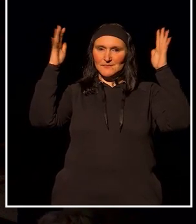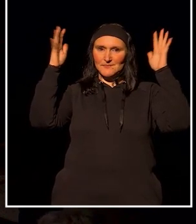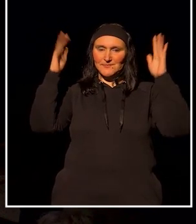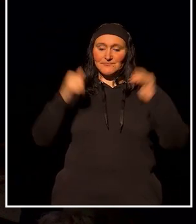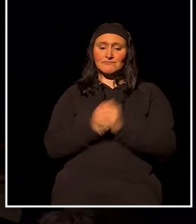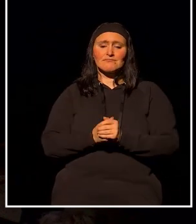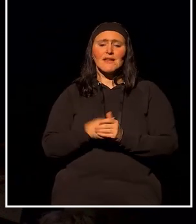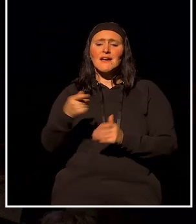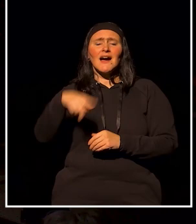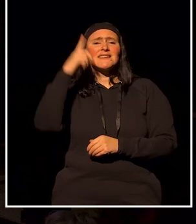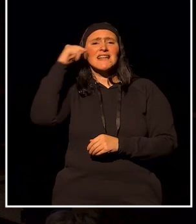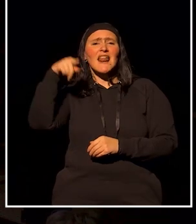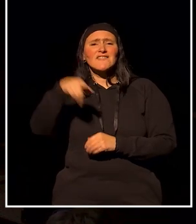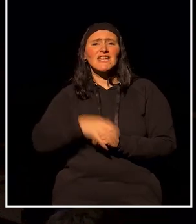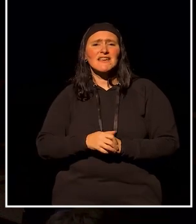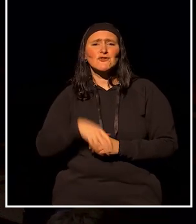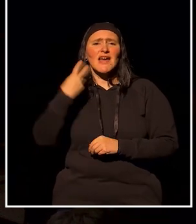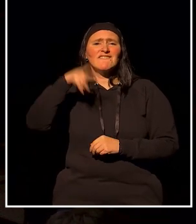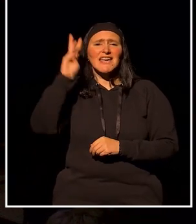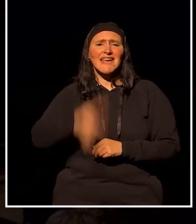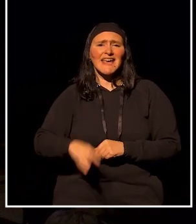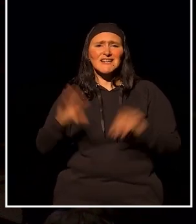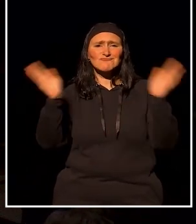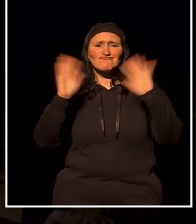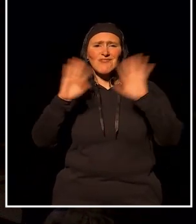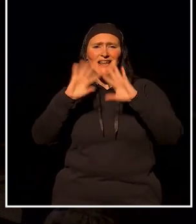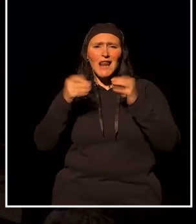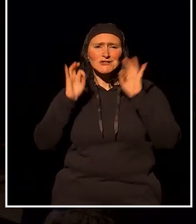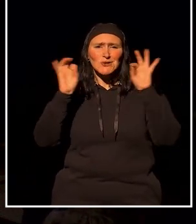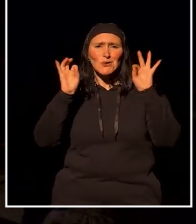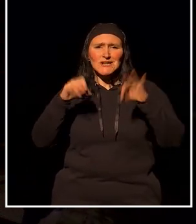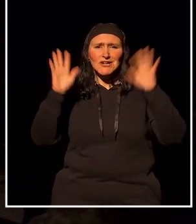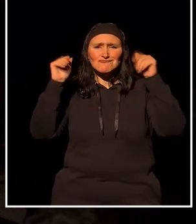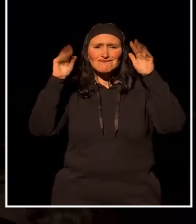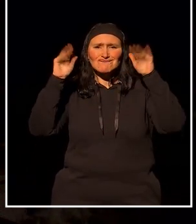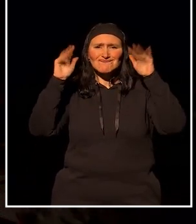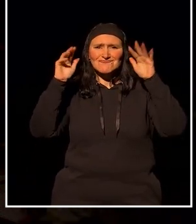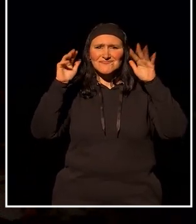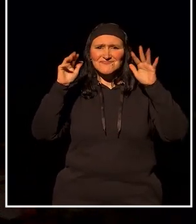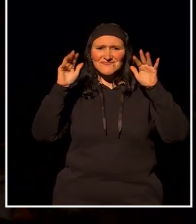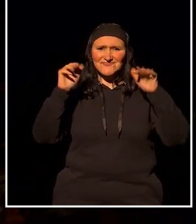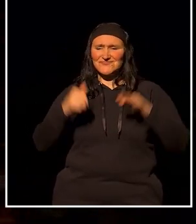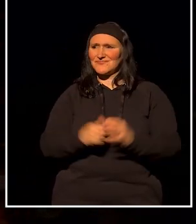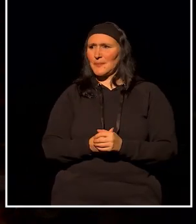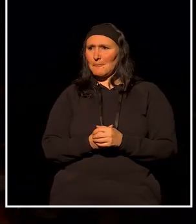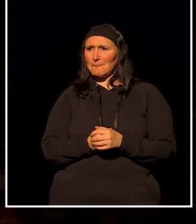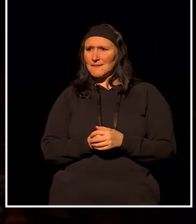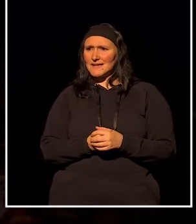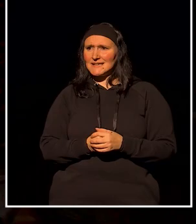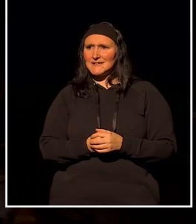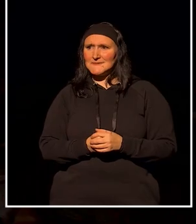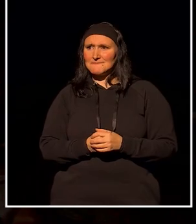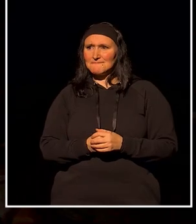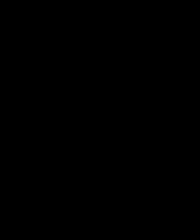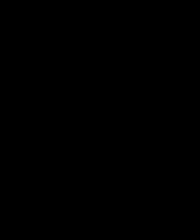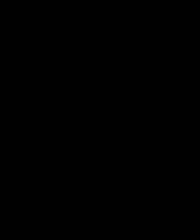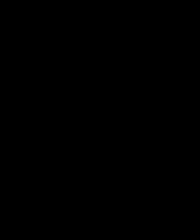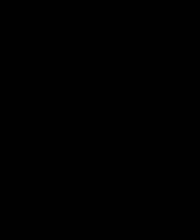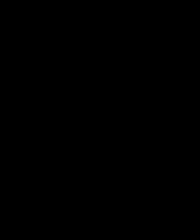Alles Gute nach Tel Aviv und nach Wien. Ciao, ciao zusammen. Ja, ciao, ciao. Alles Liebe, ciao. Ciao, ciao.